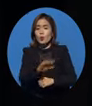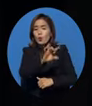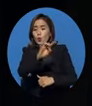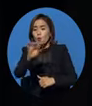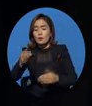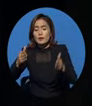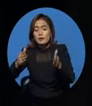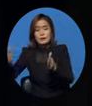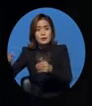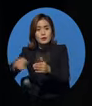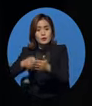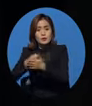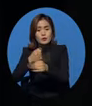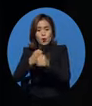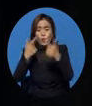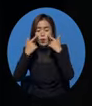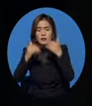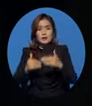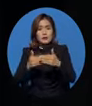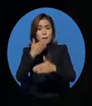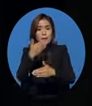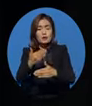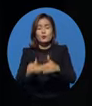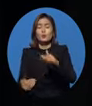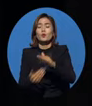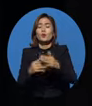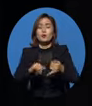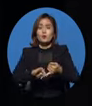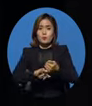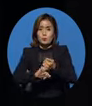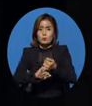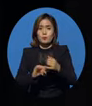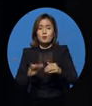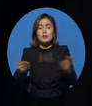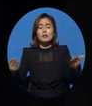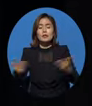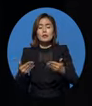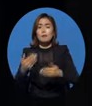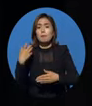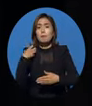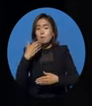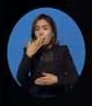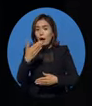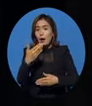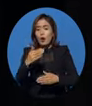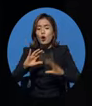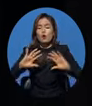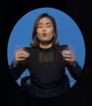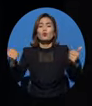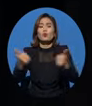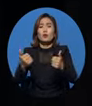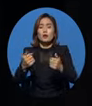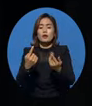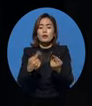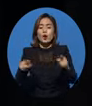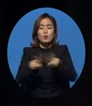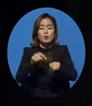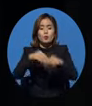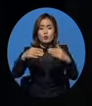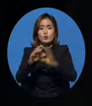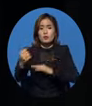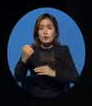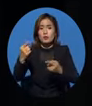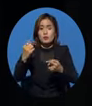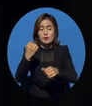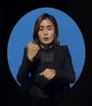정해서 이것이 제대로 이루어질 수 있도록 해야 됩니다 이 일들을 해 나가기 위해선 결국 국회가 더불어 민다 여 장으로써